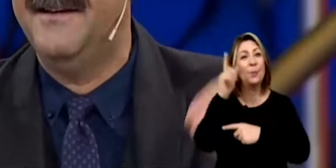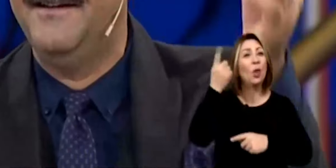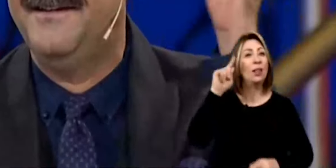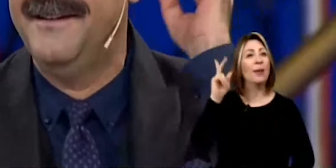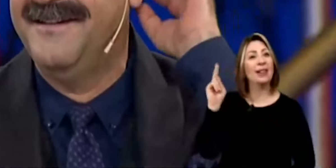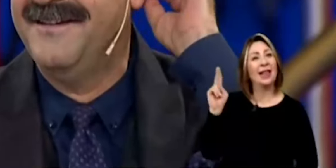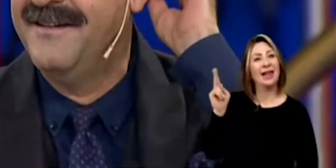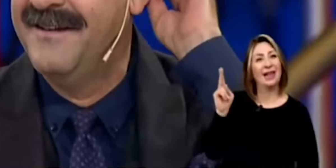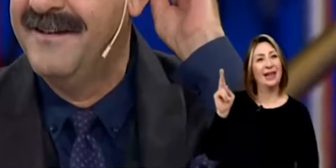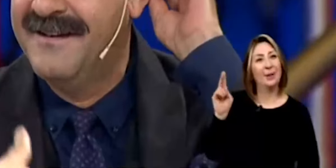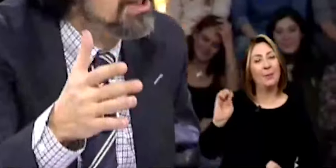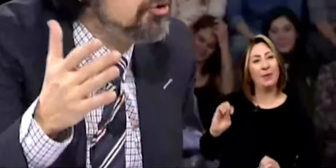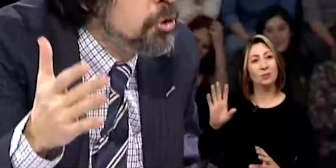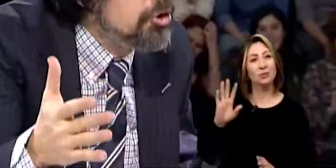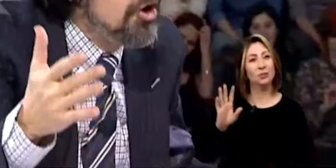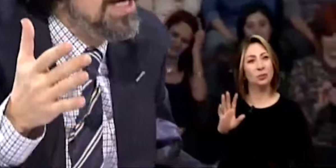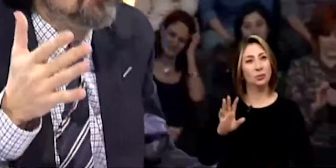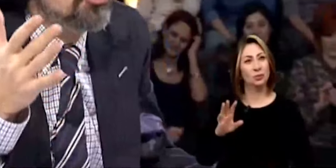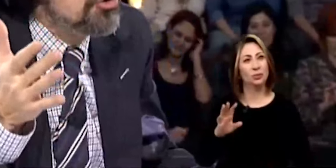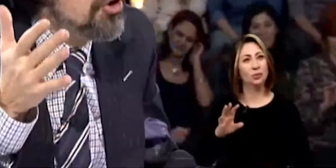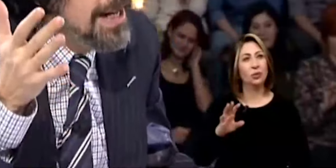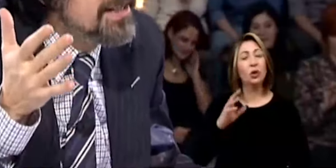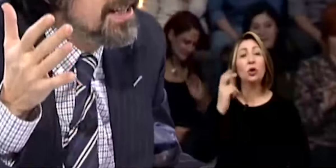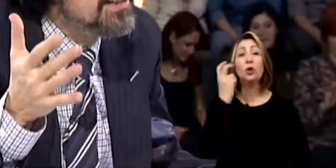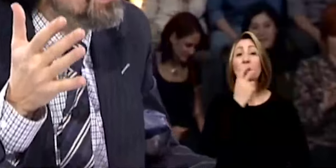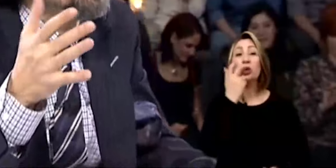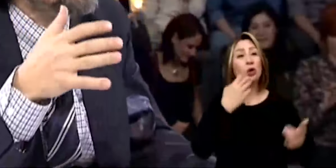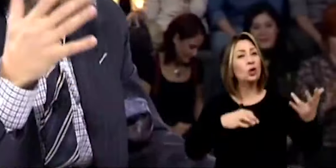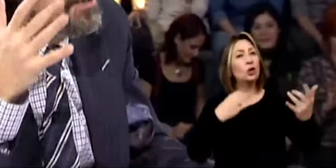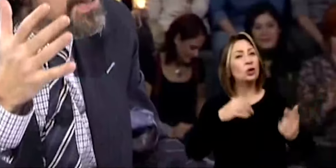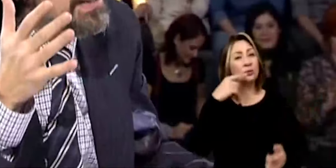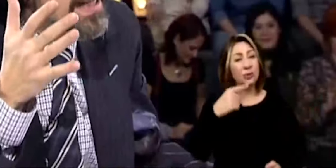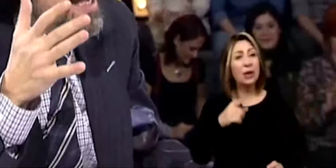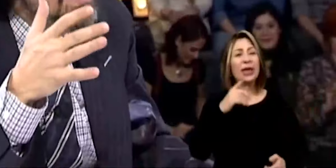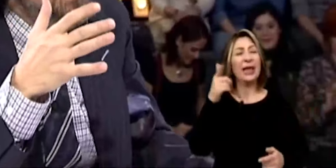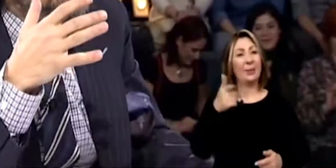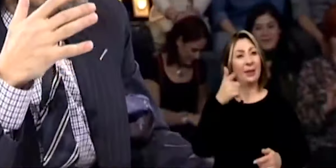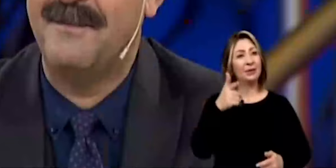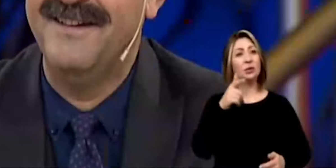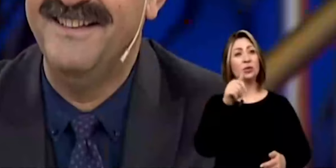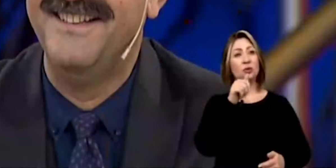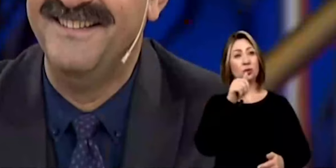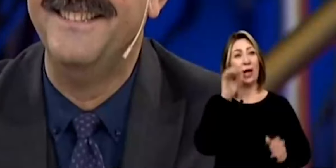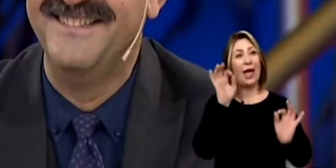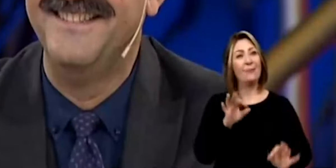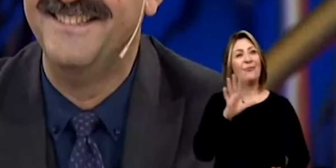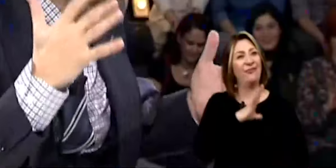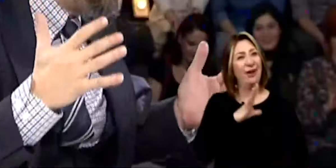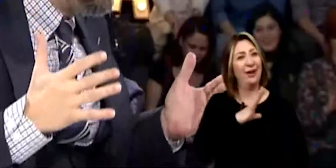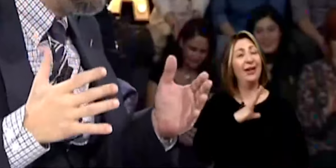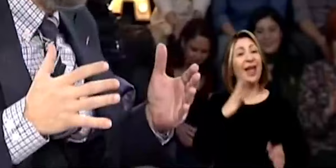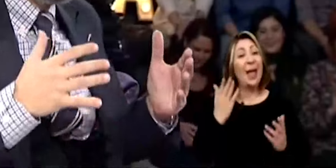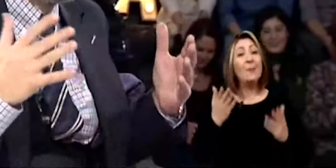yönetmenlerinin çoğunlukla türkü söyleyen sanatkarlarımızın kliplerinde su vardır hep. Var